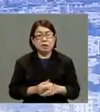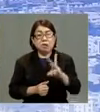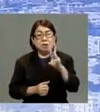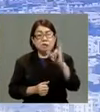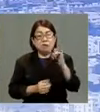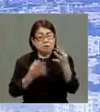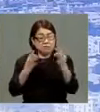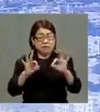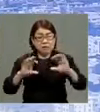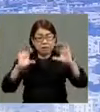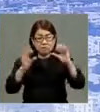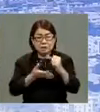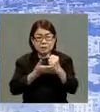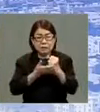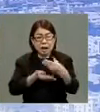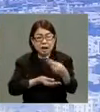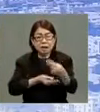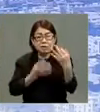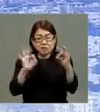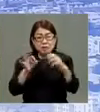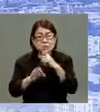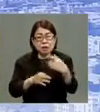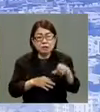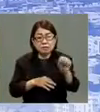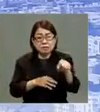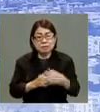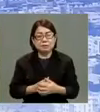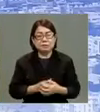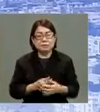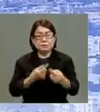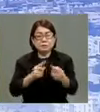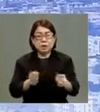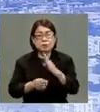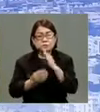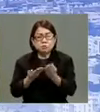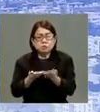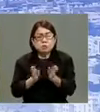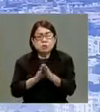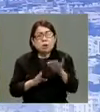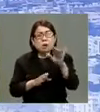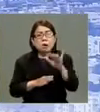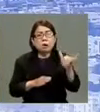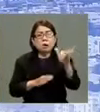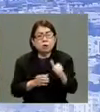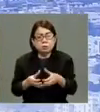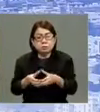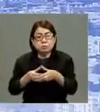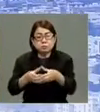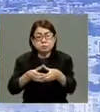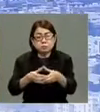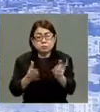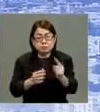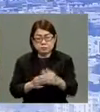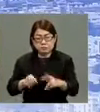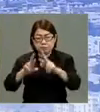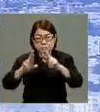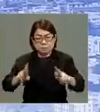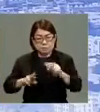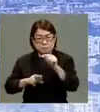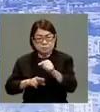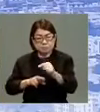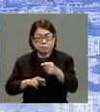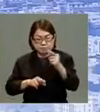าลได้สนับสนุนในช่วงโควิด-19 นี้อยู่แล้วนะครับส่วนกรณีที่พาญาติไปนะครับทางร้านนะครับต้องเป็นการ